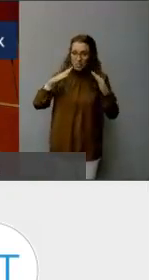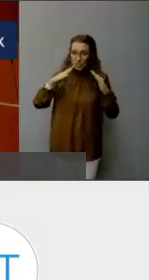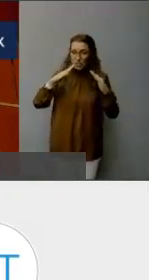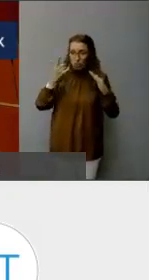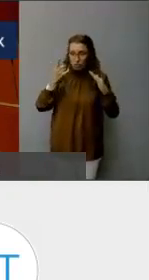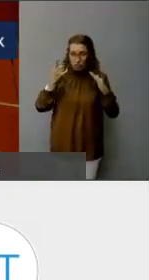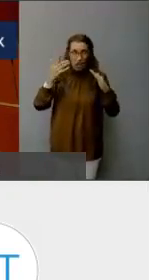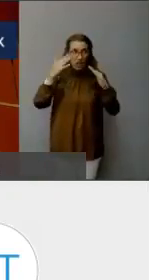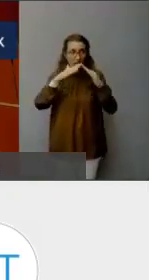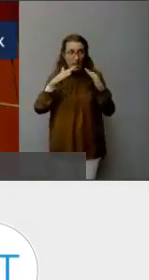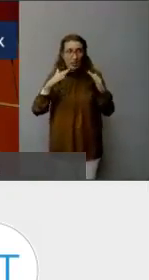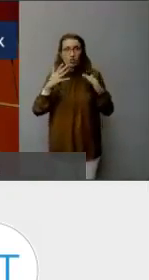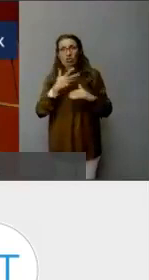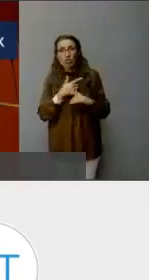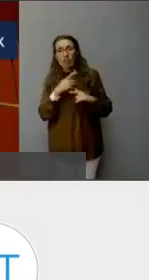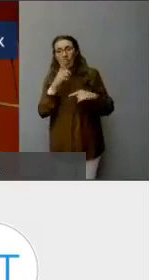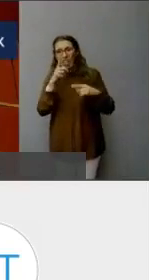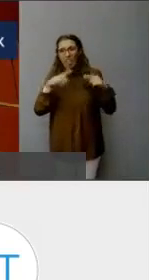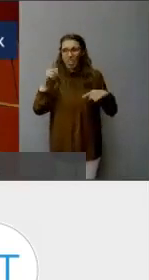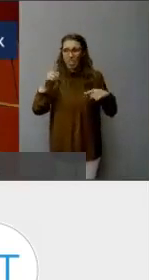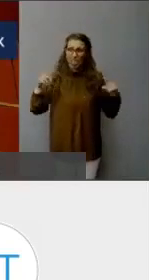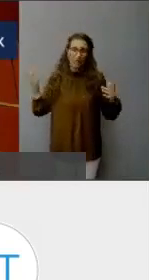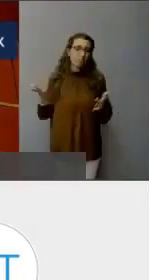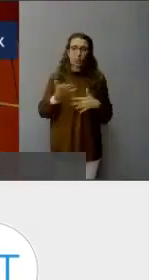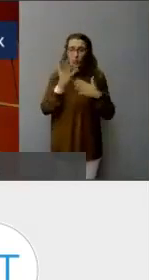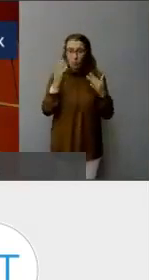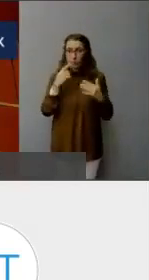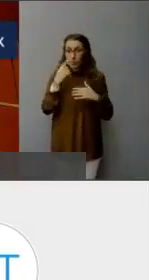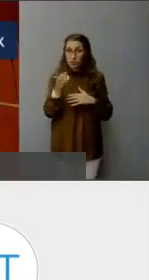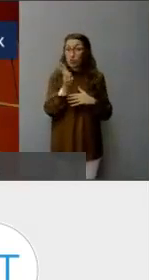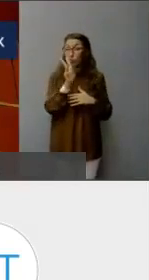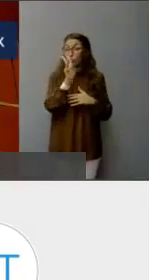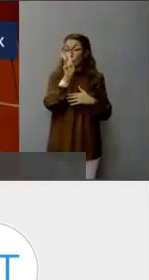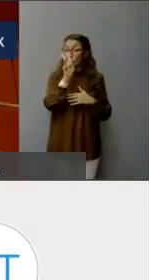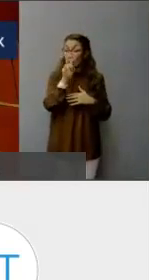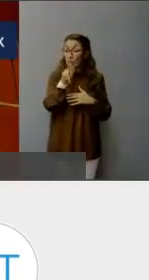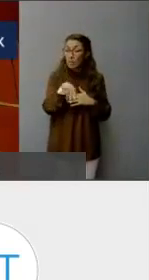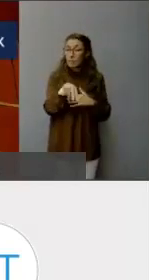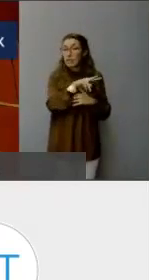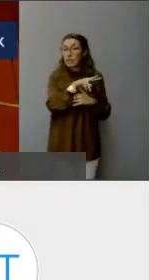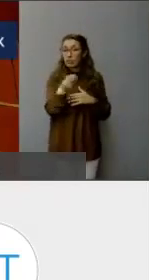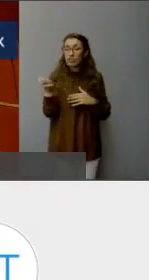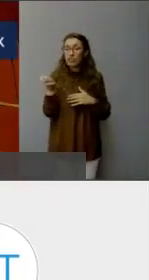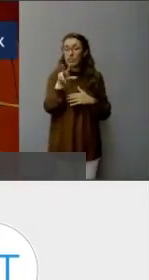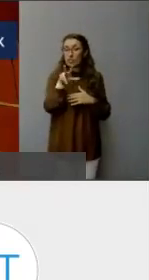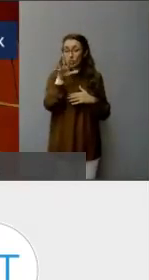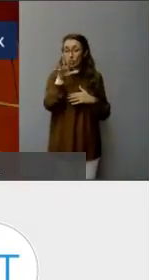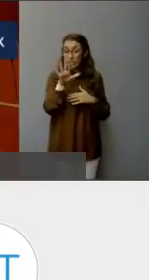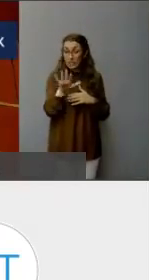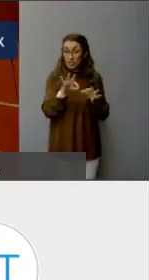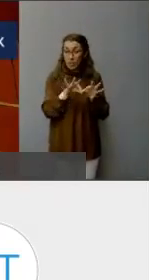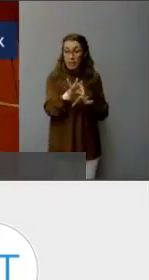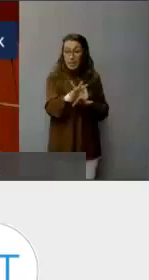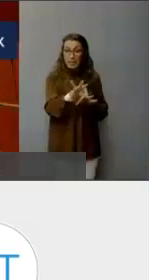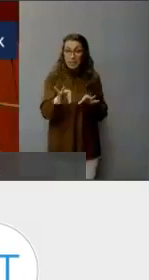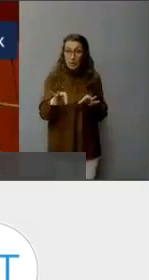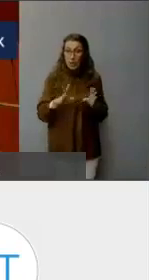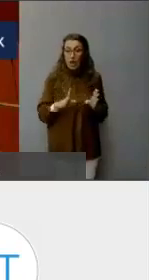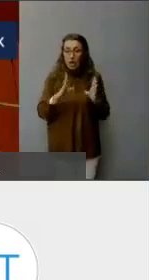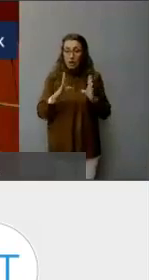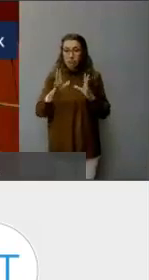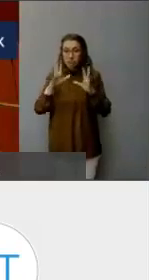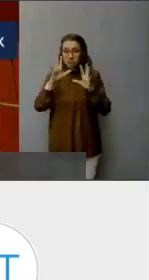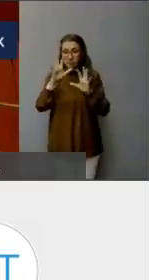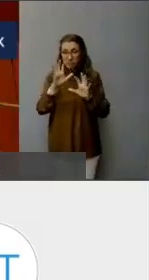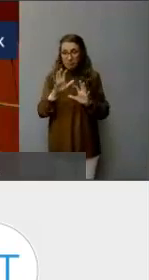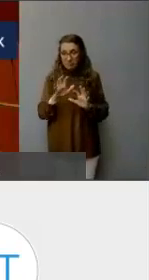proponente nella sua proposta dice che ci sono 2.200 35 metri quadri di edifici di routine che vuol adibire a residenza